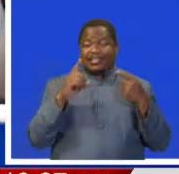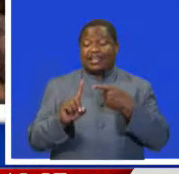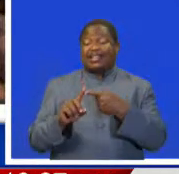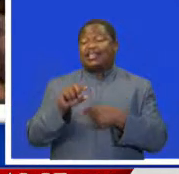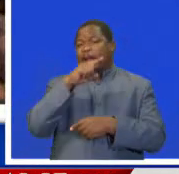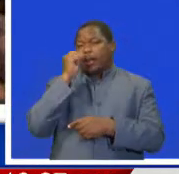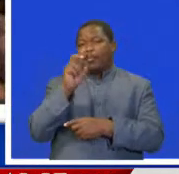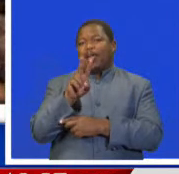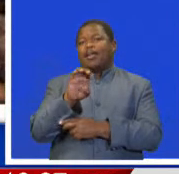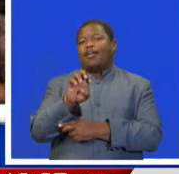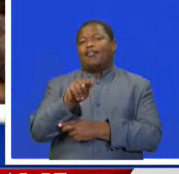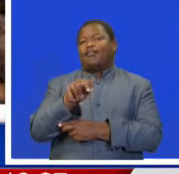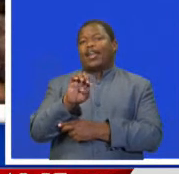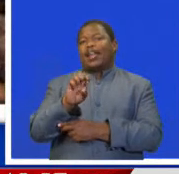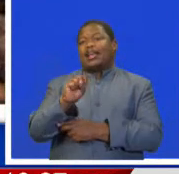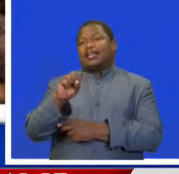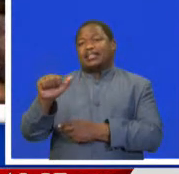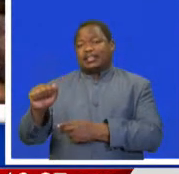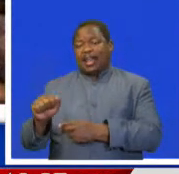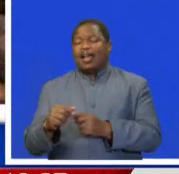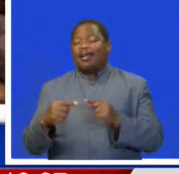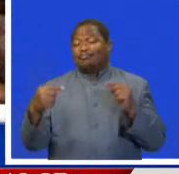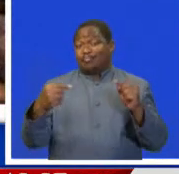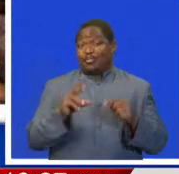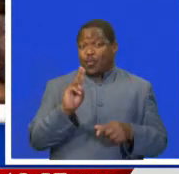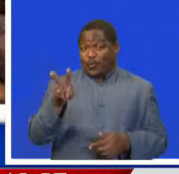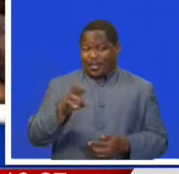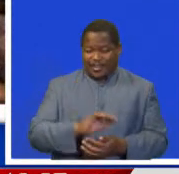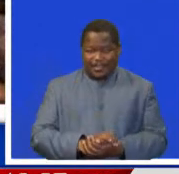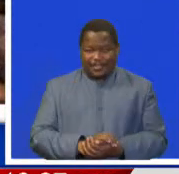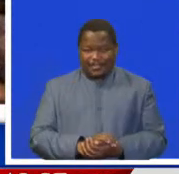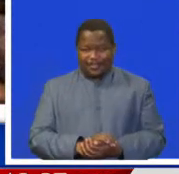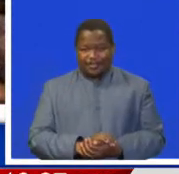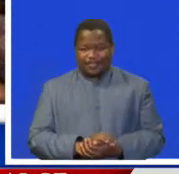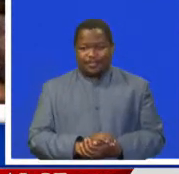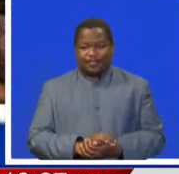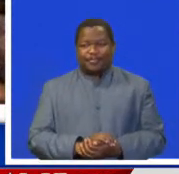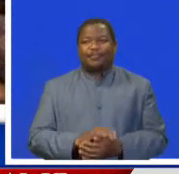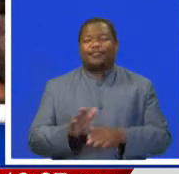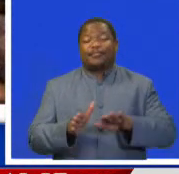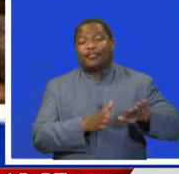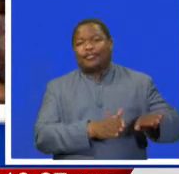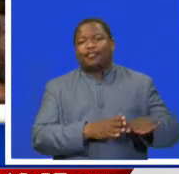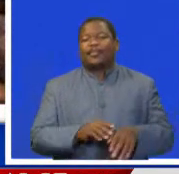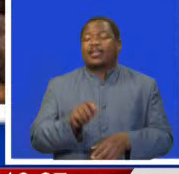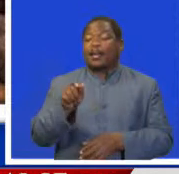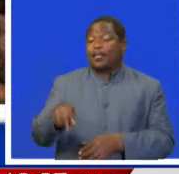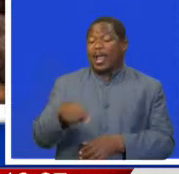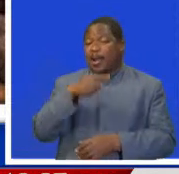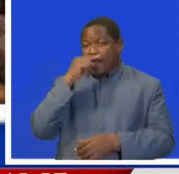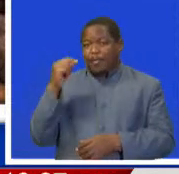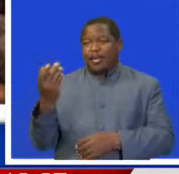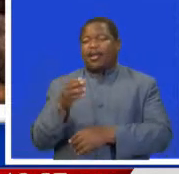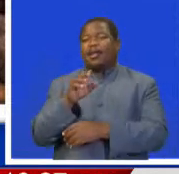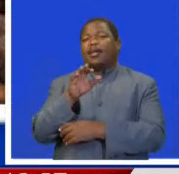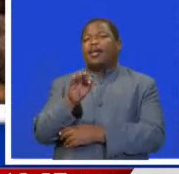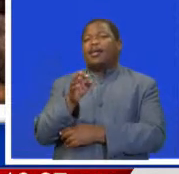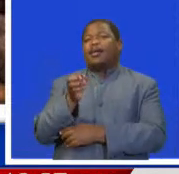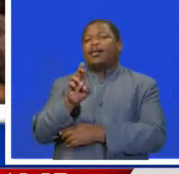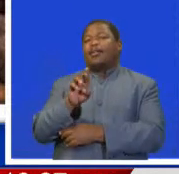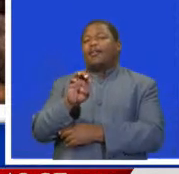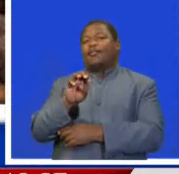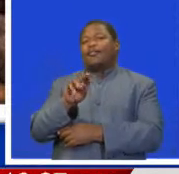Williams. Lo wakhe wadlalela leqembu leManchester United Rio Ferdinand uthi umdlali welicembu leBorussia Dortmund Jordan